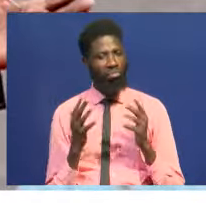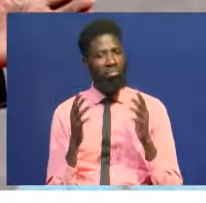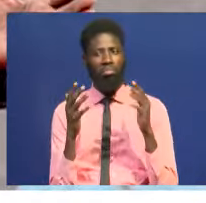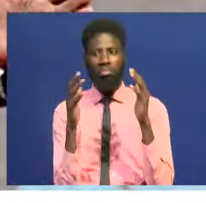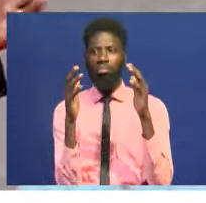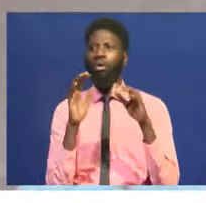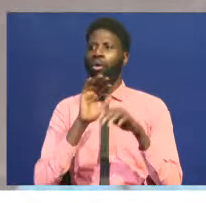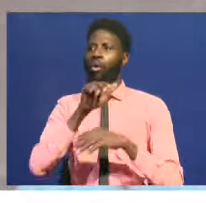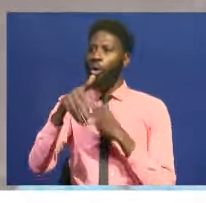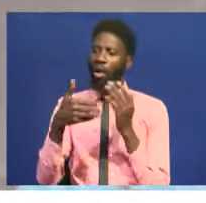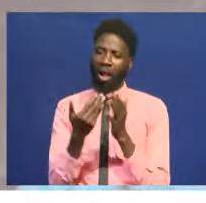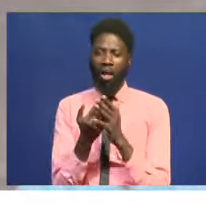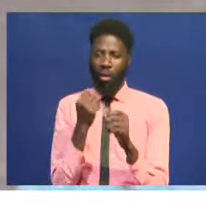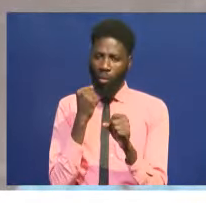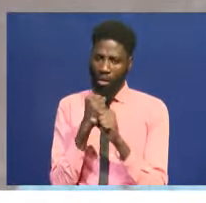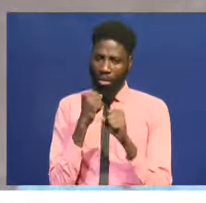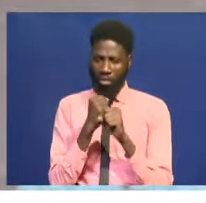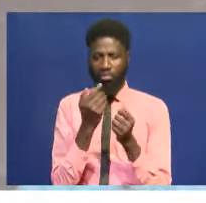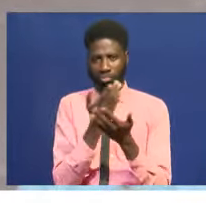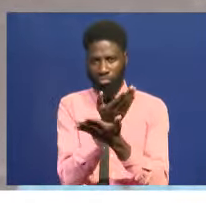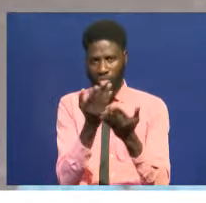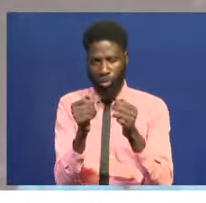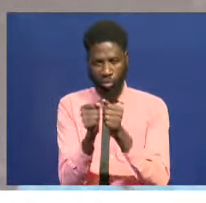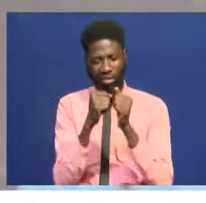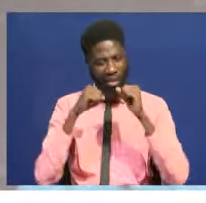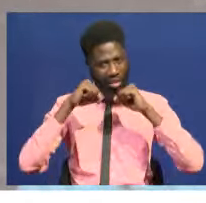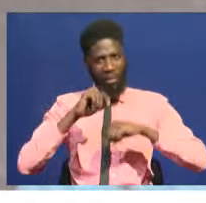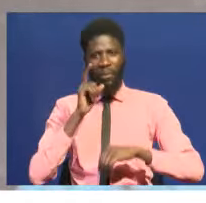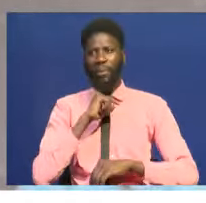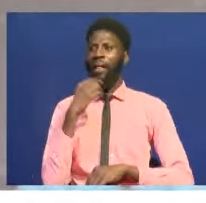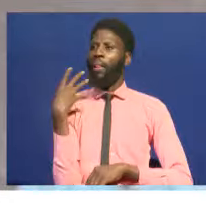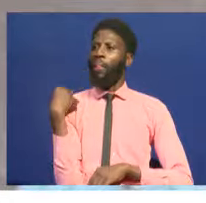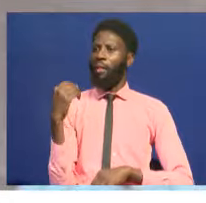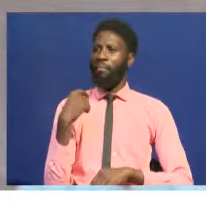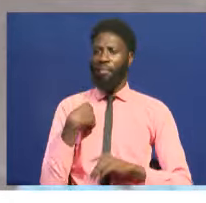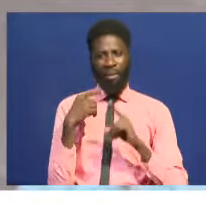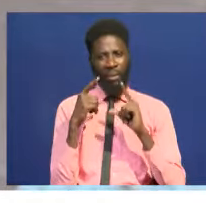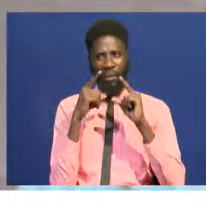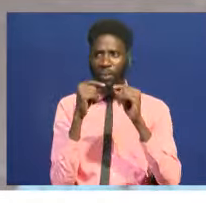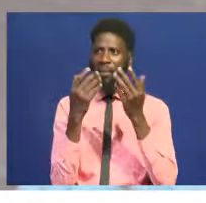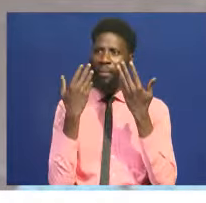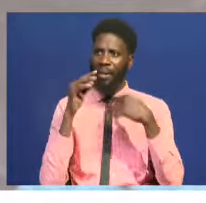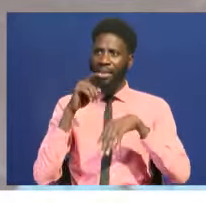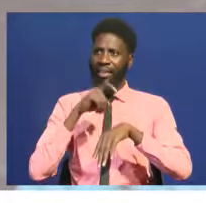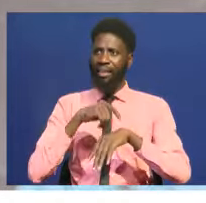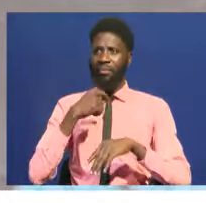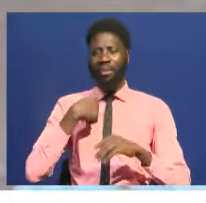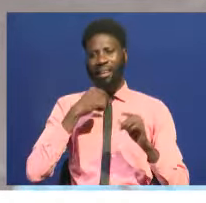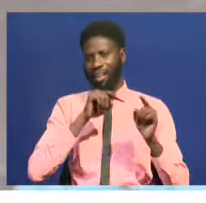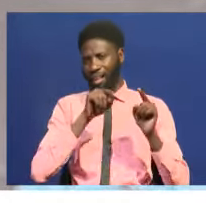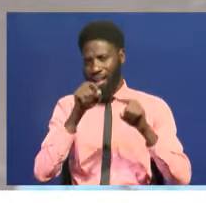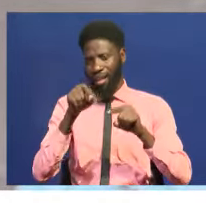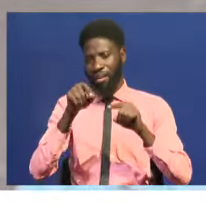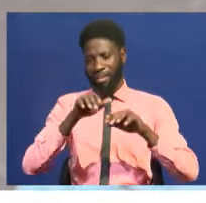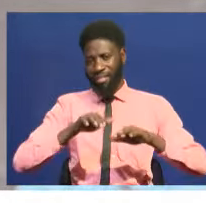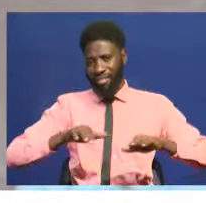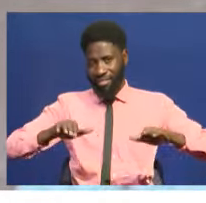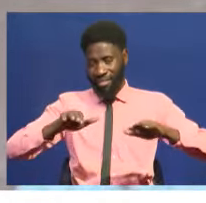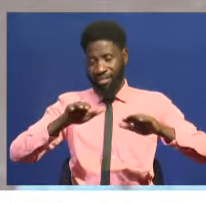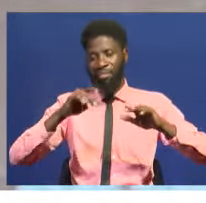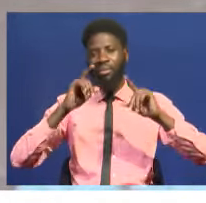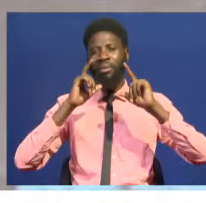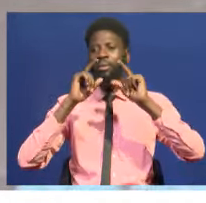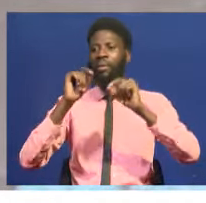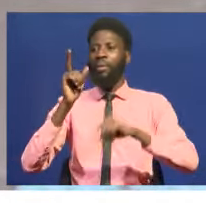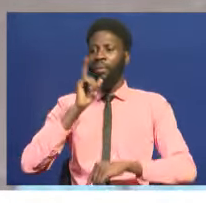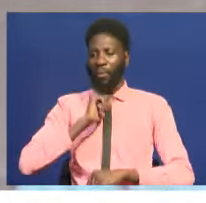ambazo tumekubaliana pamoja na nyinyi, niliwaambia juzi wakati nilikuwa hapa Elgeyo Marakwet ya kwamba